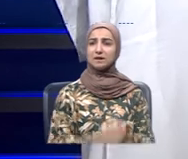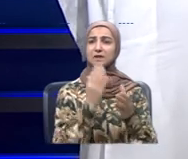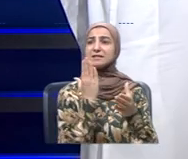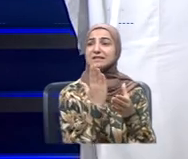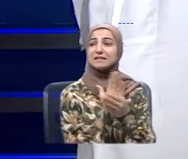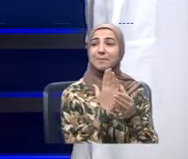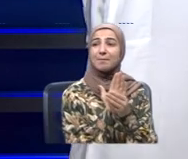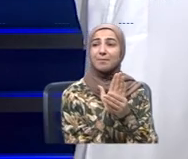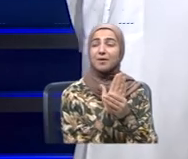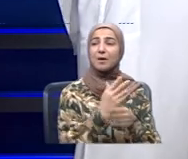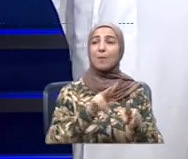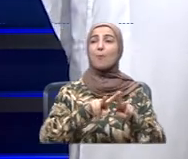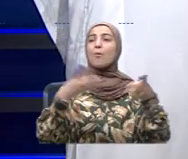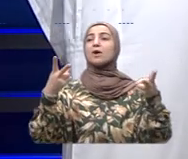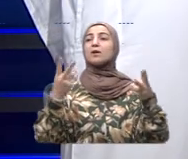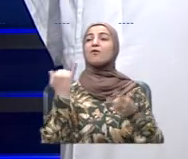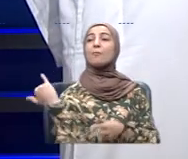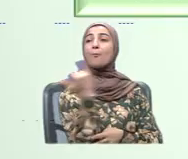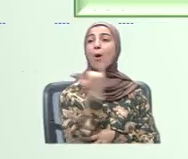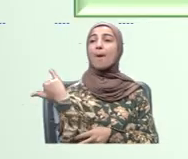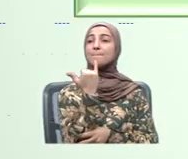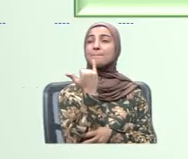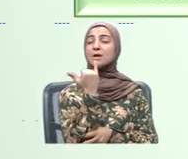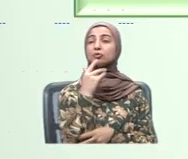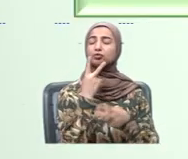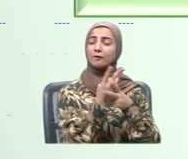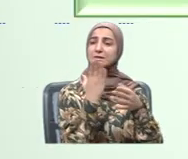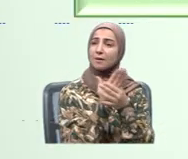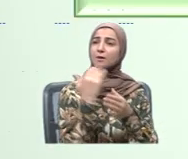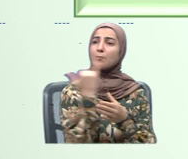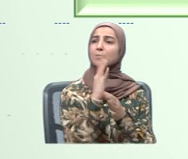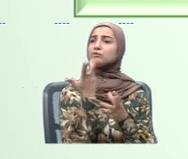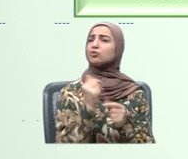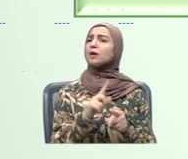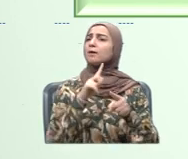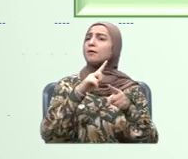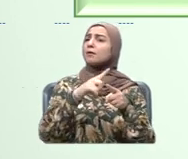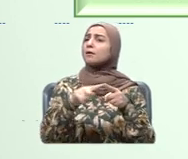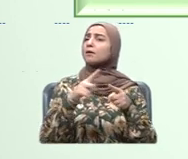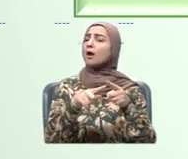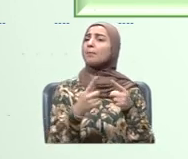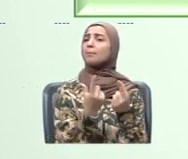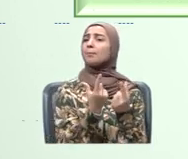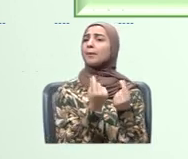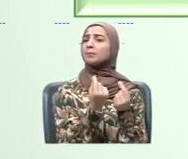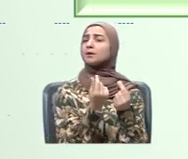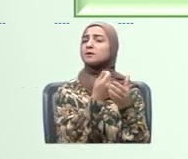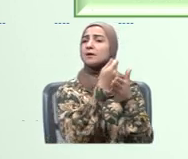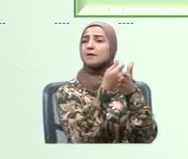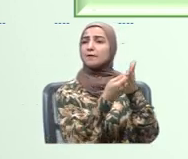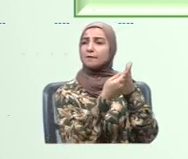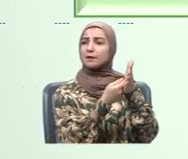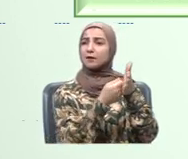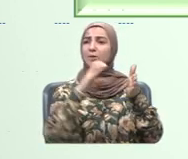سبب آخر بدا له مهما، وهو غياب جودة الكتابة، فالجودة